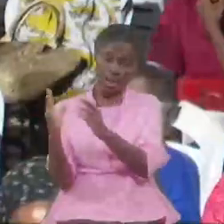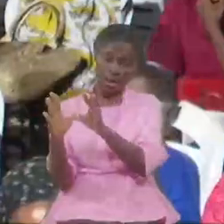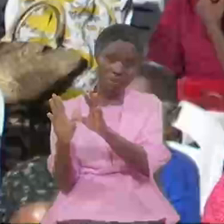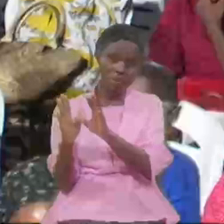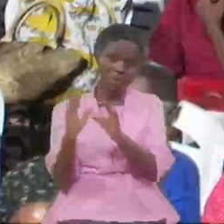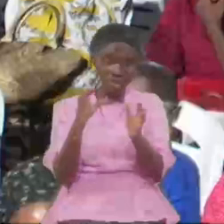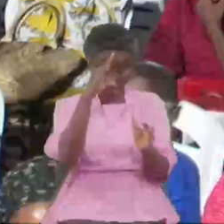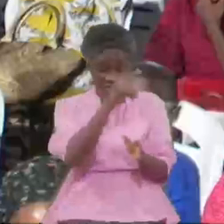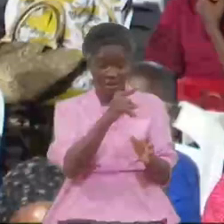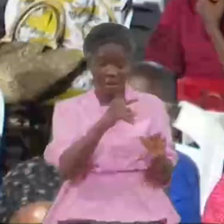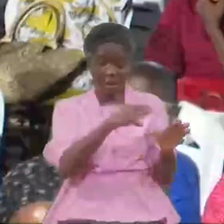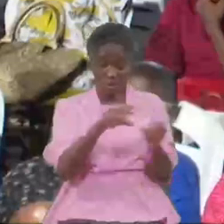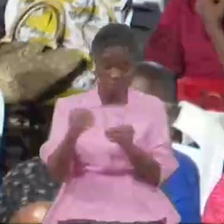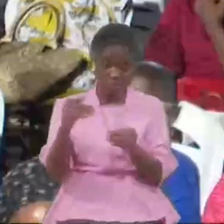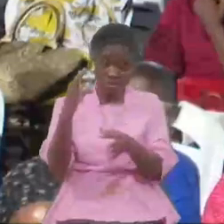l'homme a dit à Jésus,